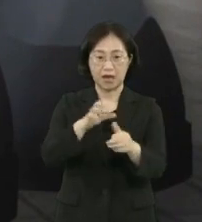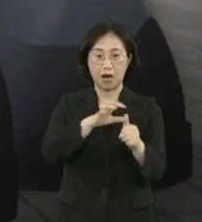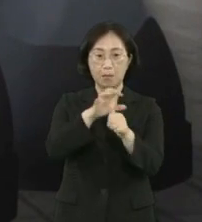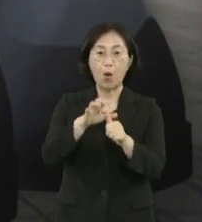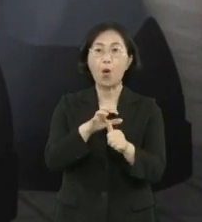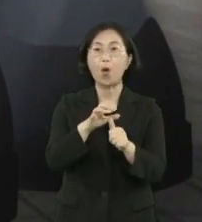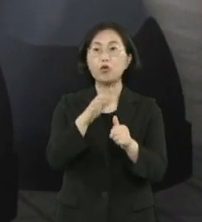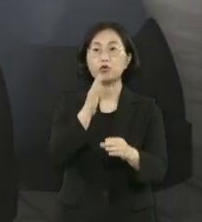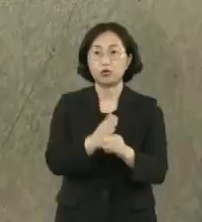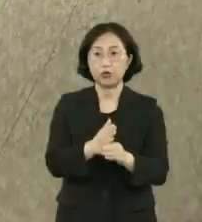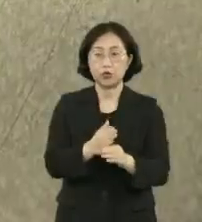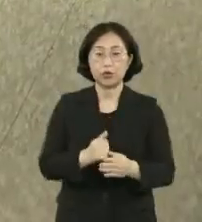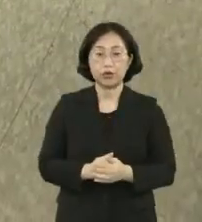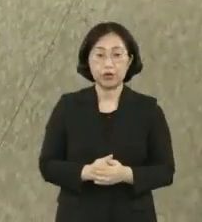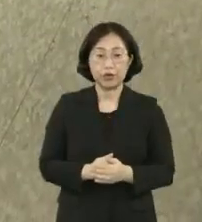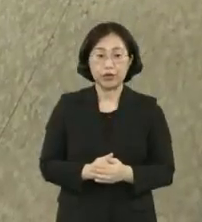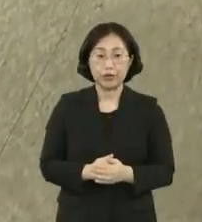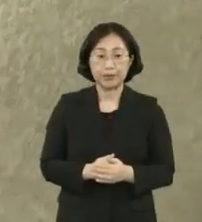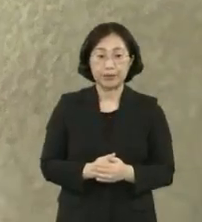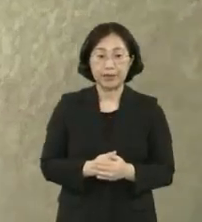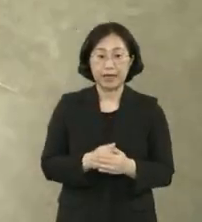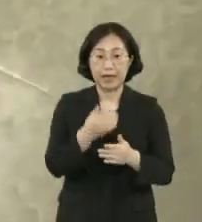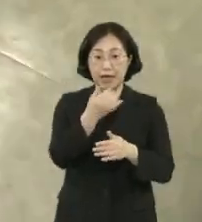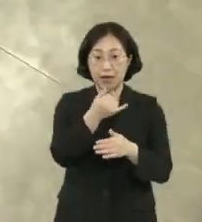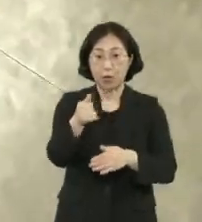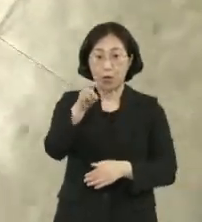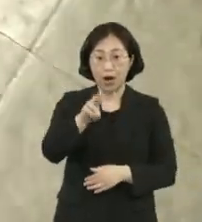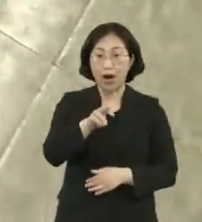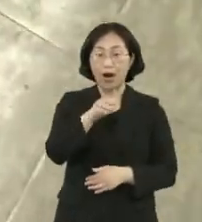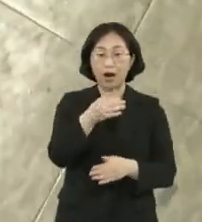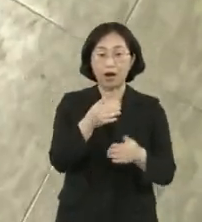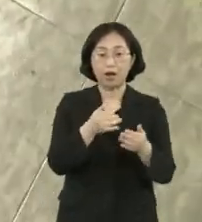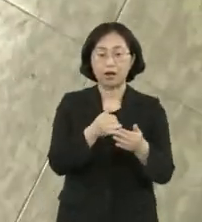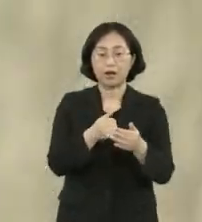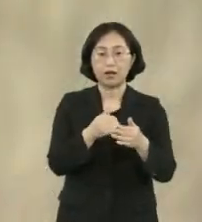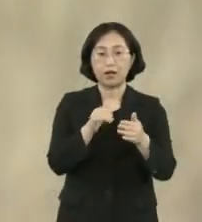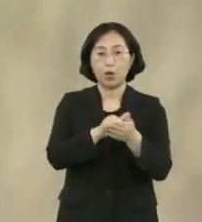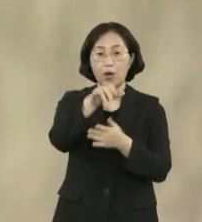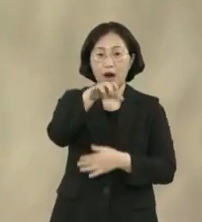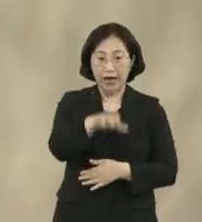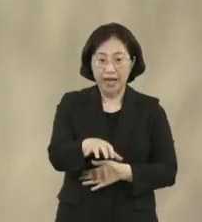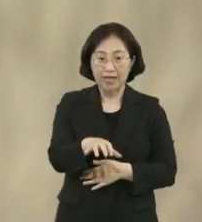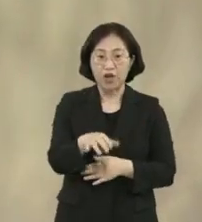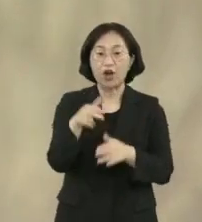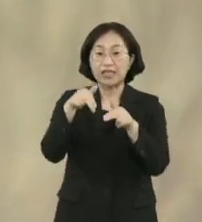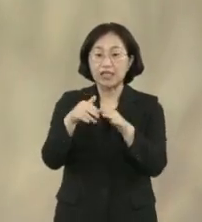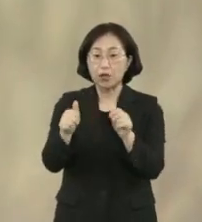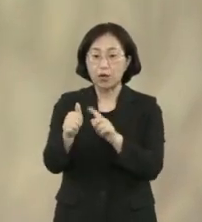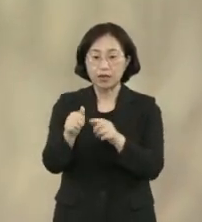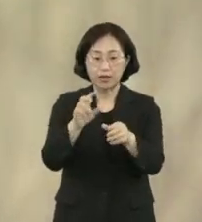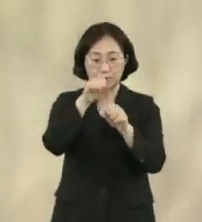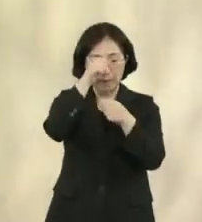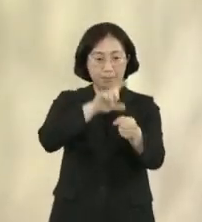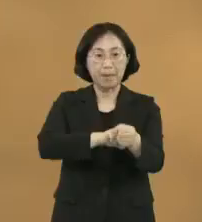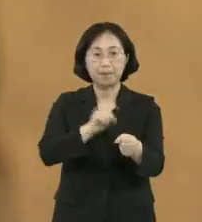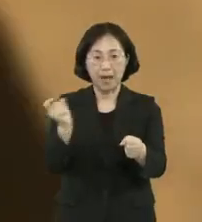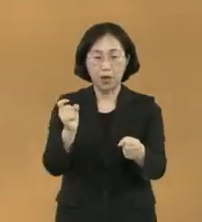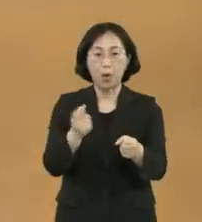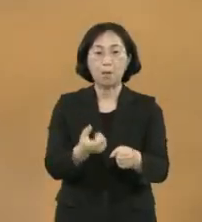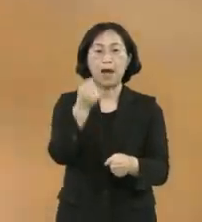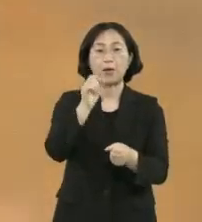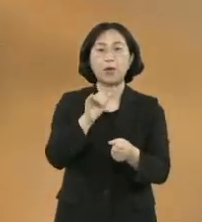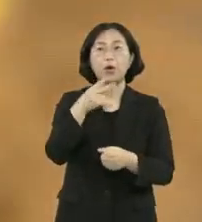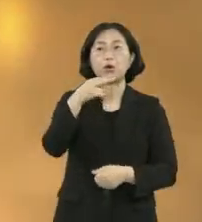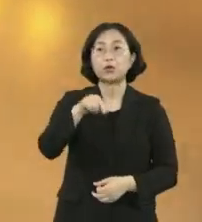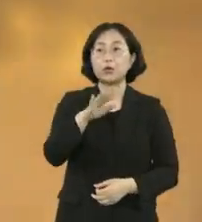보호관찰 대상이었습니다. 알고 보니 인천공항에서 보호관찰소 직원이 A씨의 전자발찌를 풀어줬고 곧장 두바이로